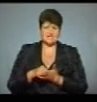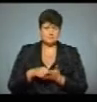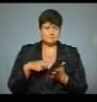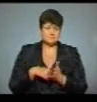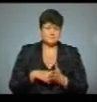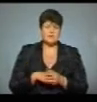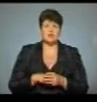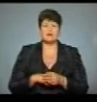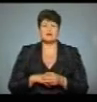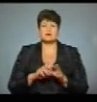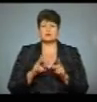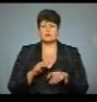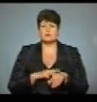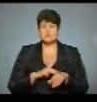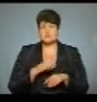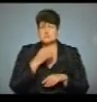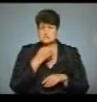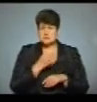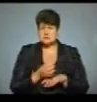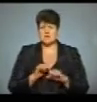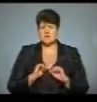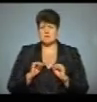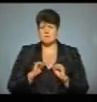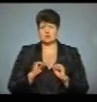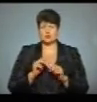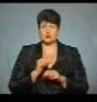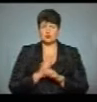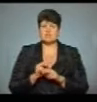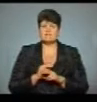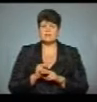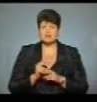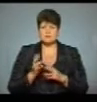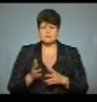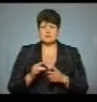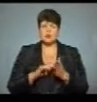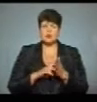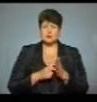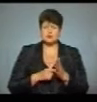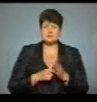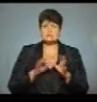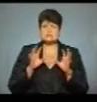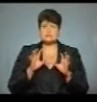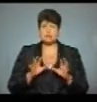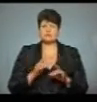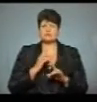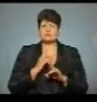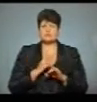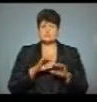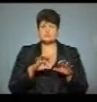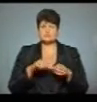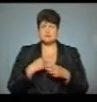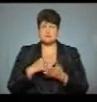І, як уже поліція повідомляла, намагалися якісь робити виправлення. Ну, наголошую, законом заборонено вивозити печатку